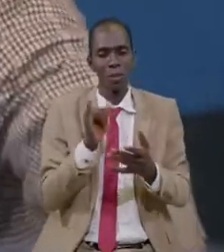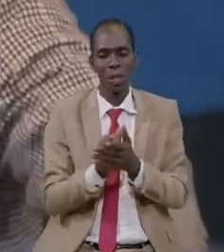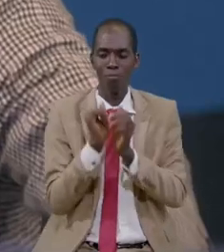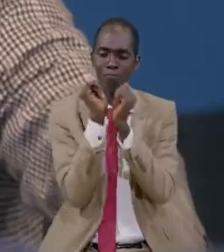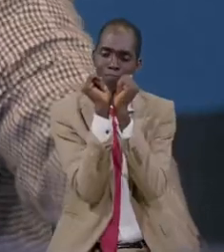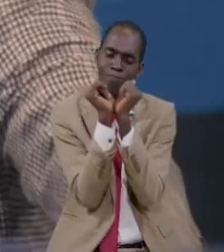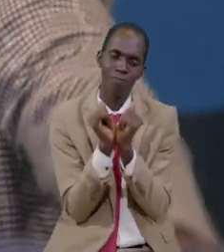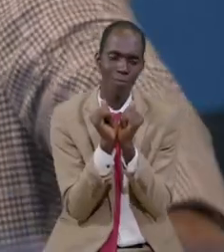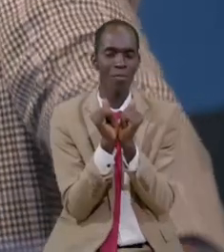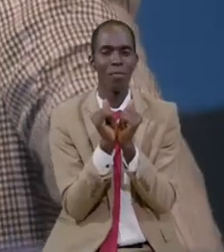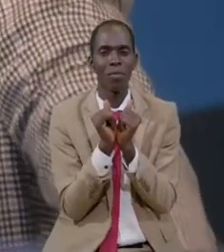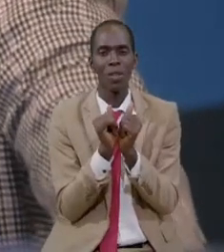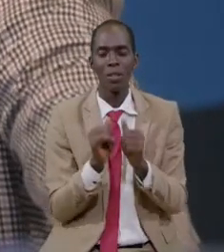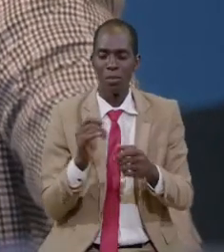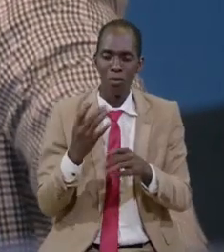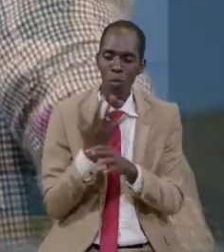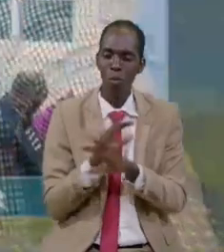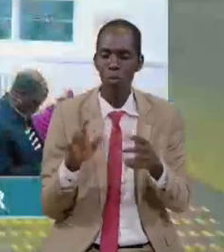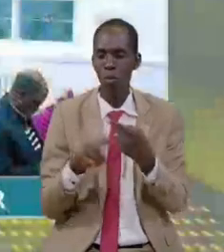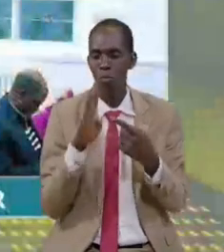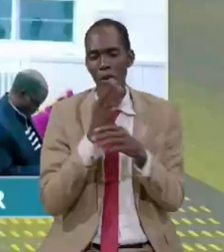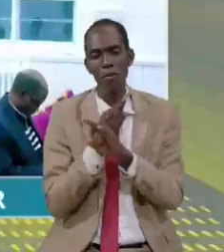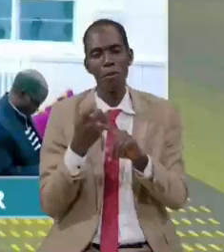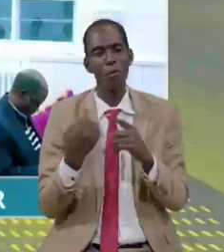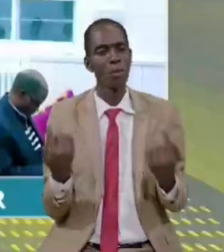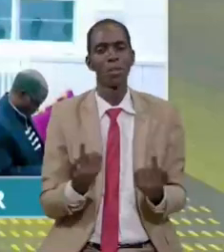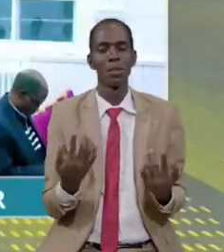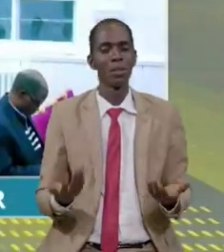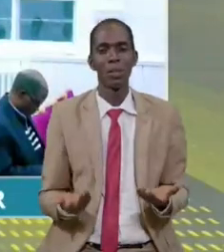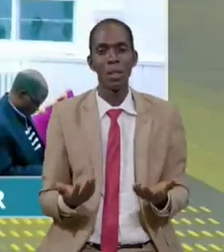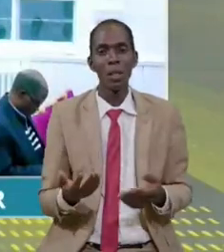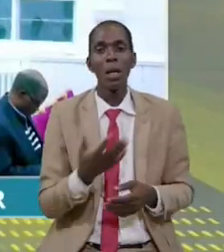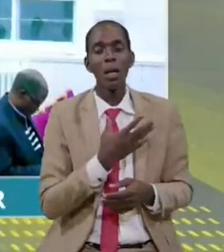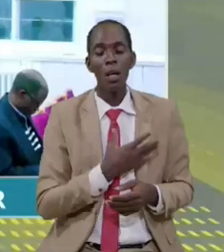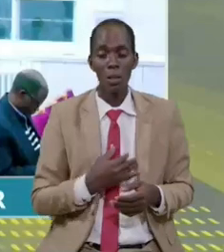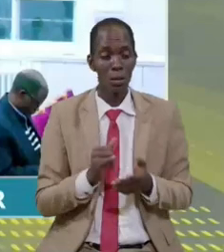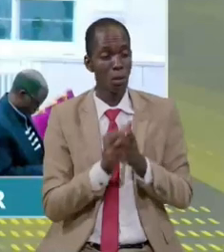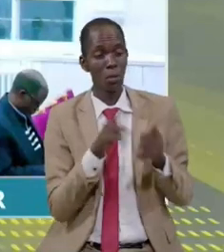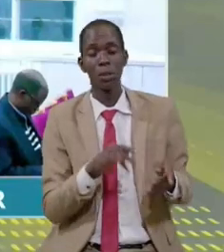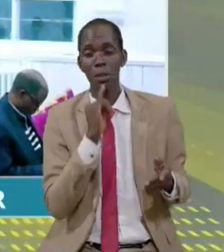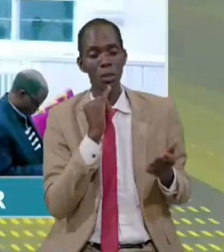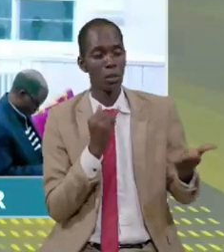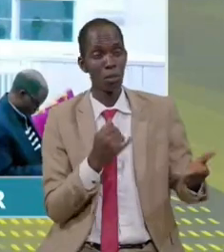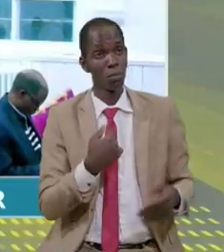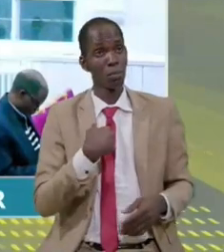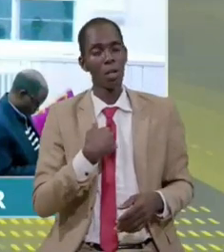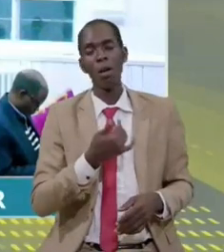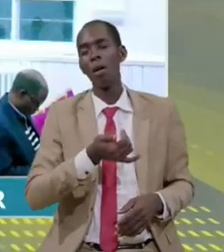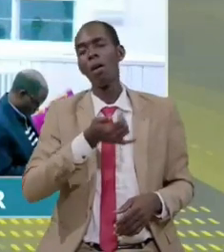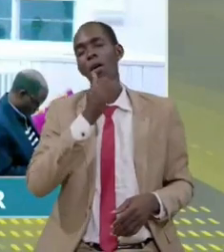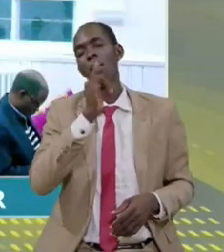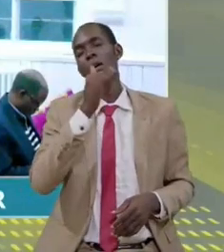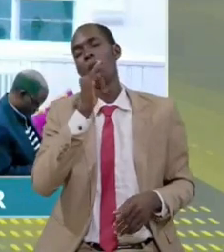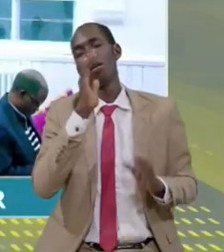l'esclavage. C'est là où ils sont. Je suis un ivrogne. Je veux demeurer